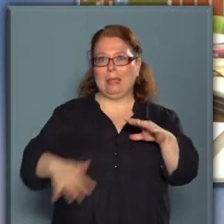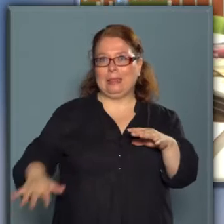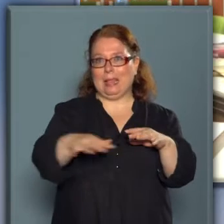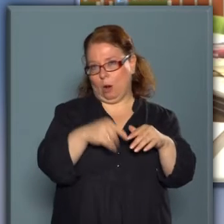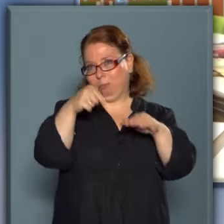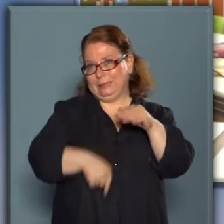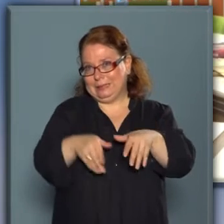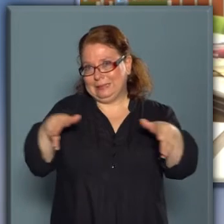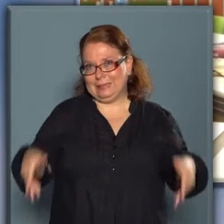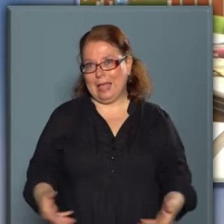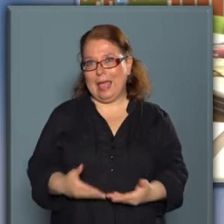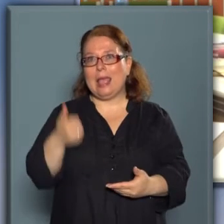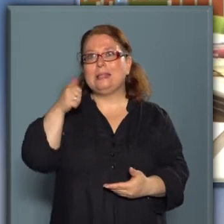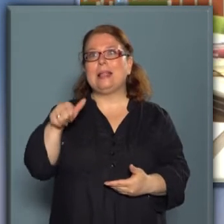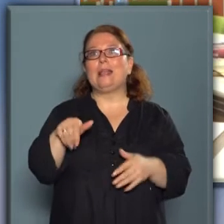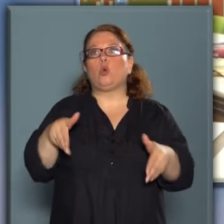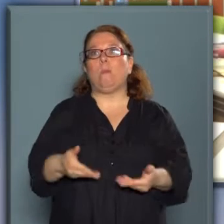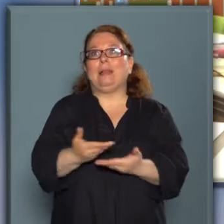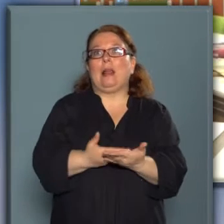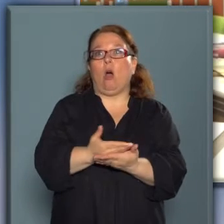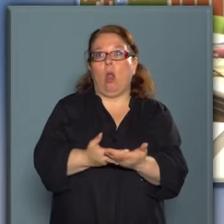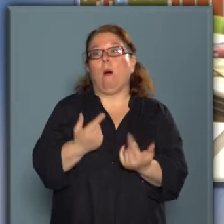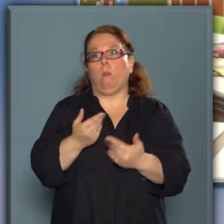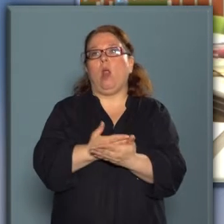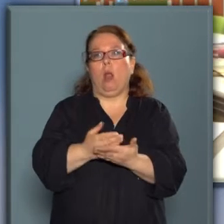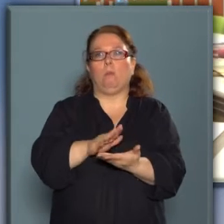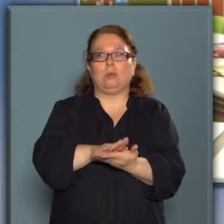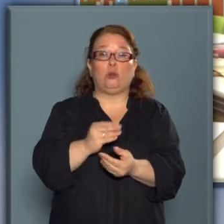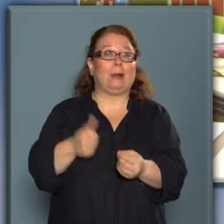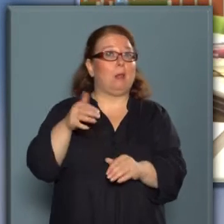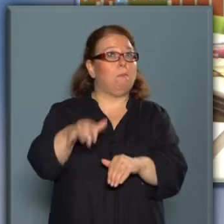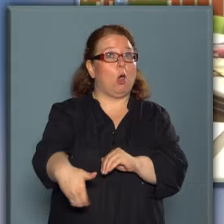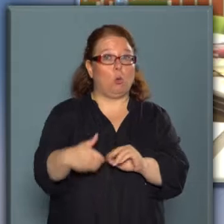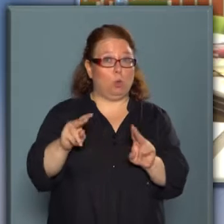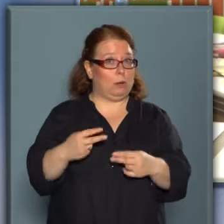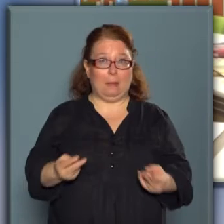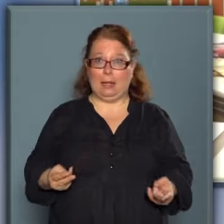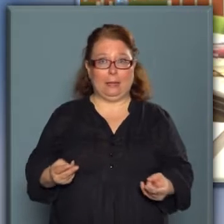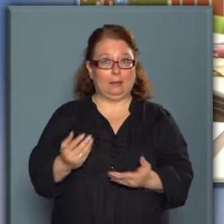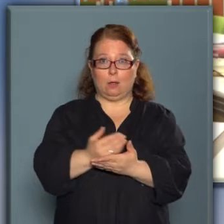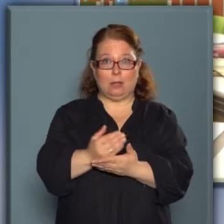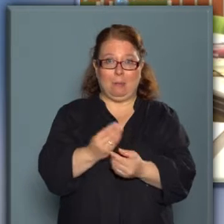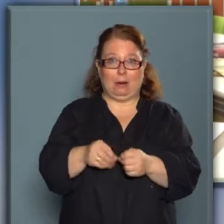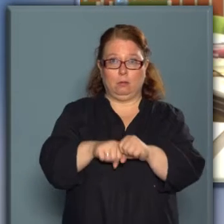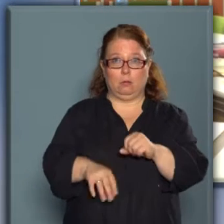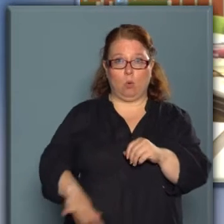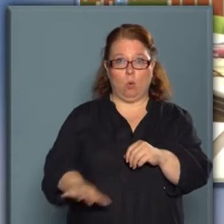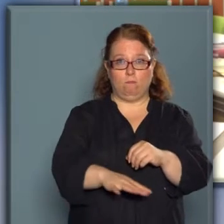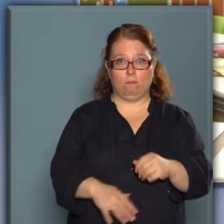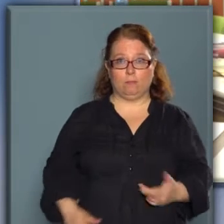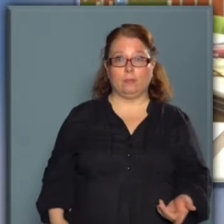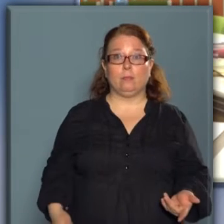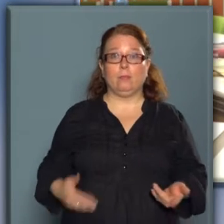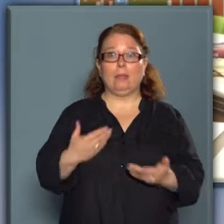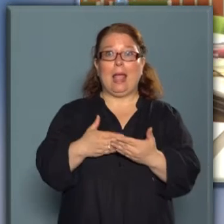a pincének a 100 köbméter alapot, hogy tudjanak alapozni, mert egy markoló nem tudott kivenni